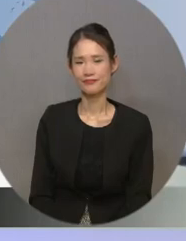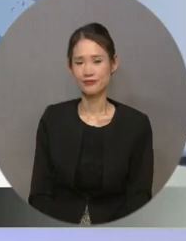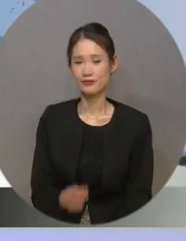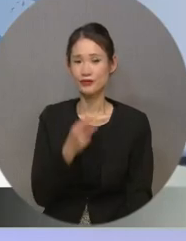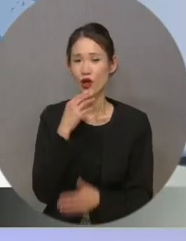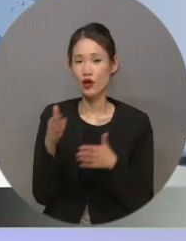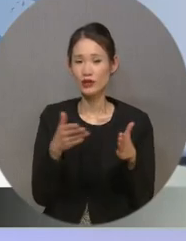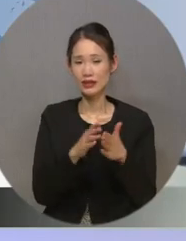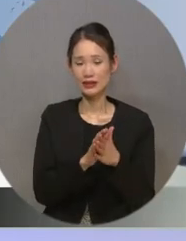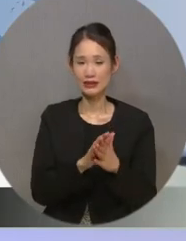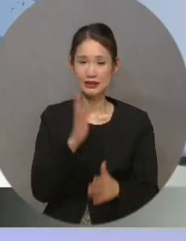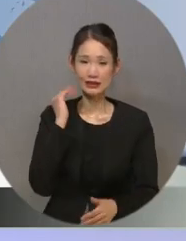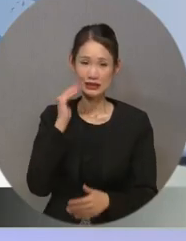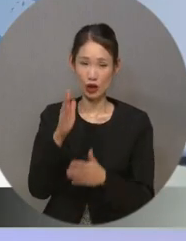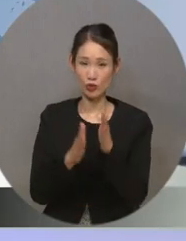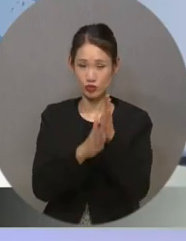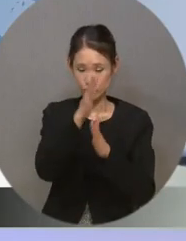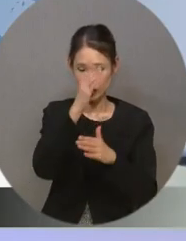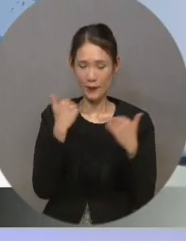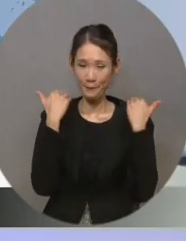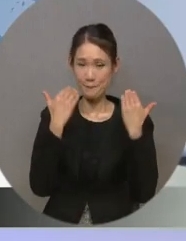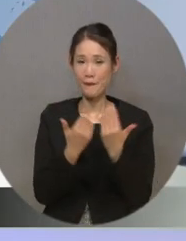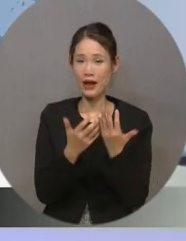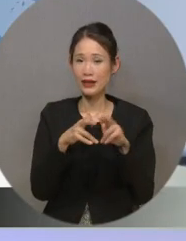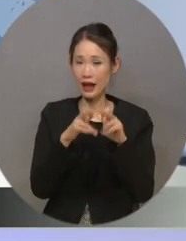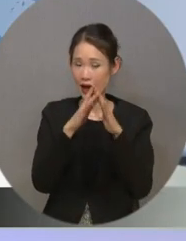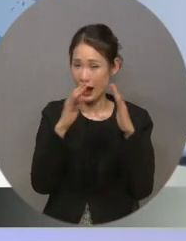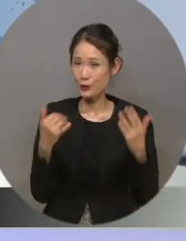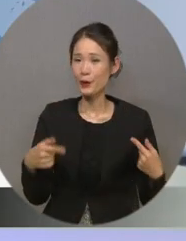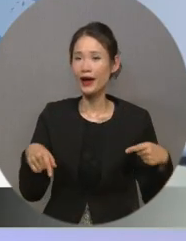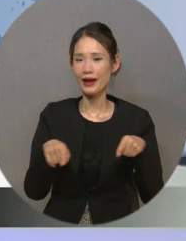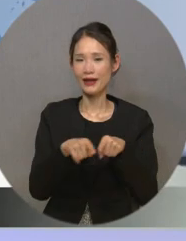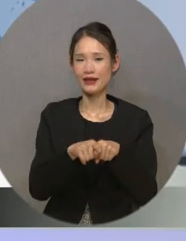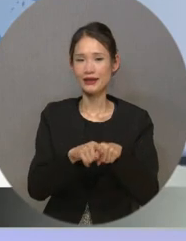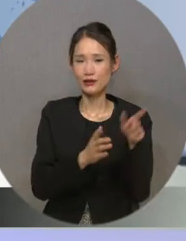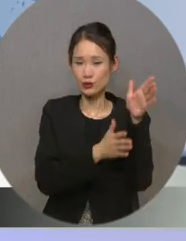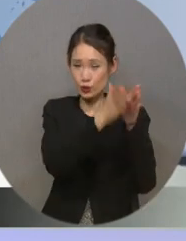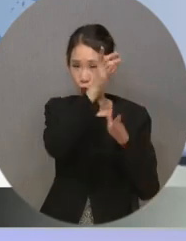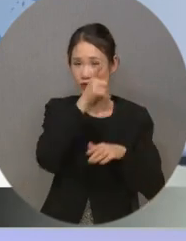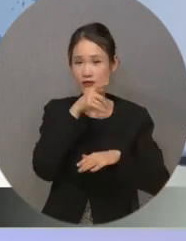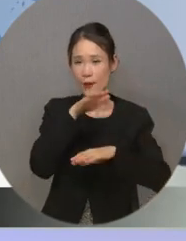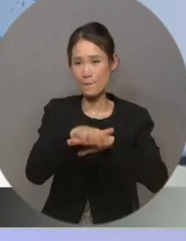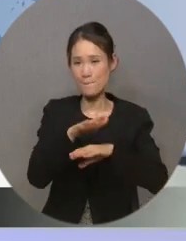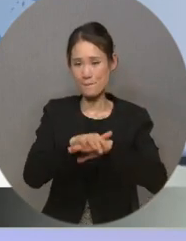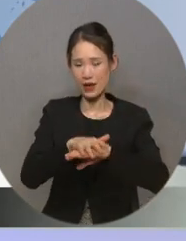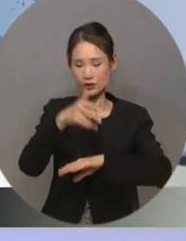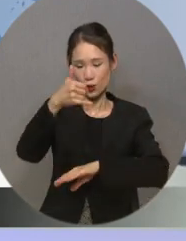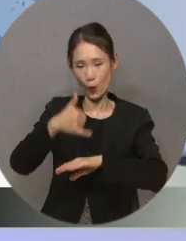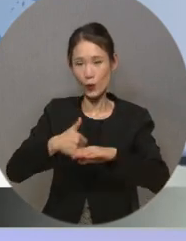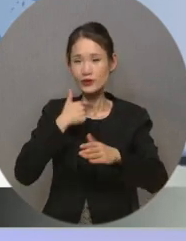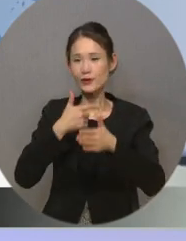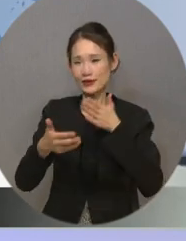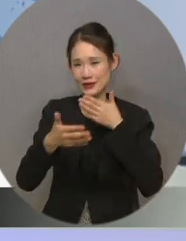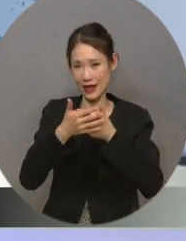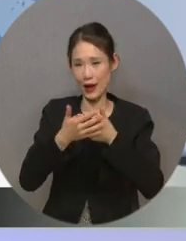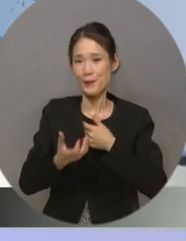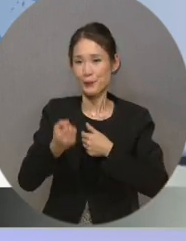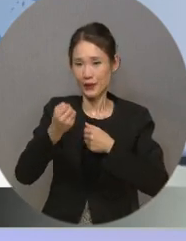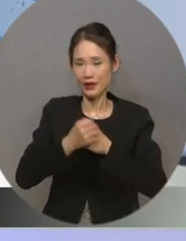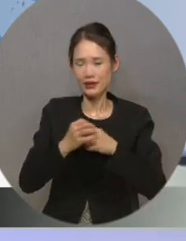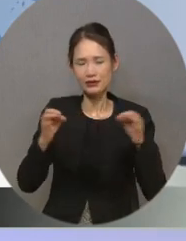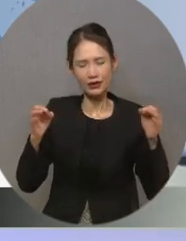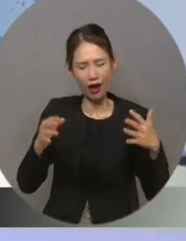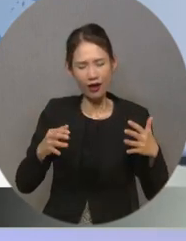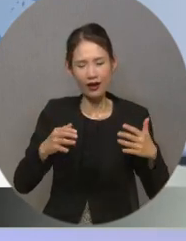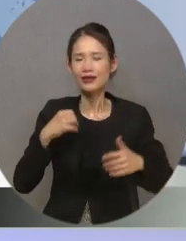경기도 의정부시가 발달장애인과 가족이 함께하는 도시텃밭 농촌체험 활동을 가졌습니다. 잠시나마 자유를